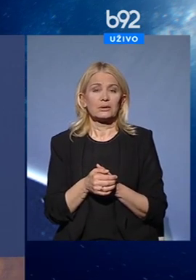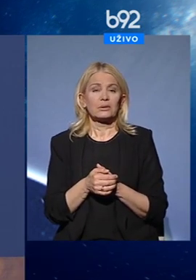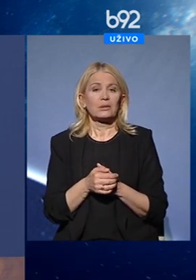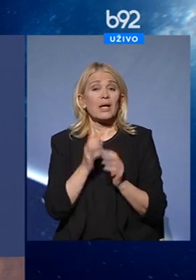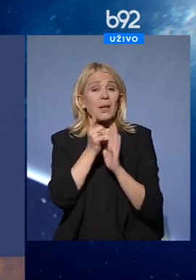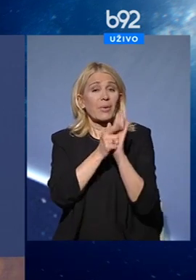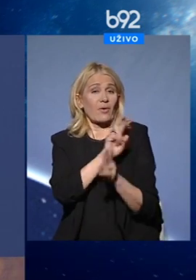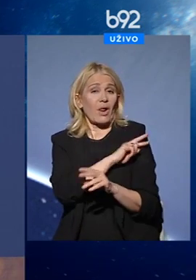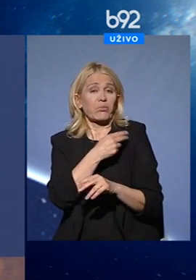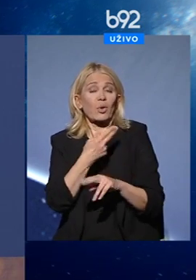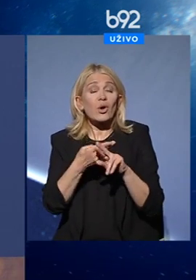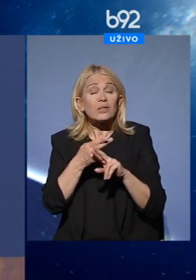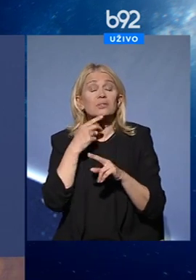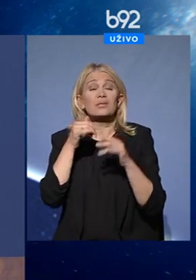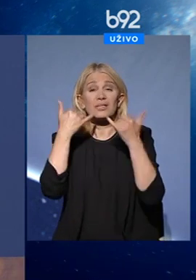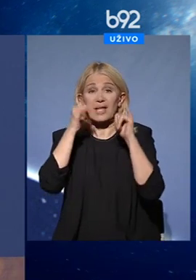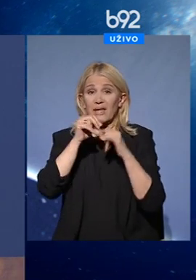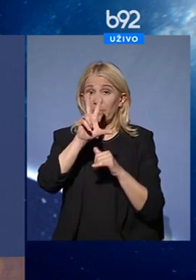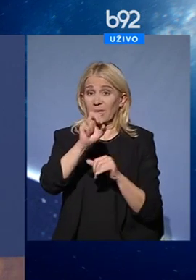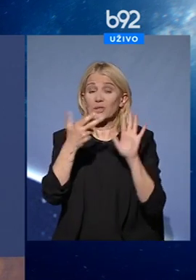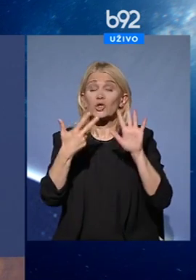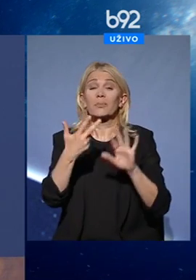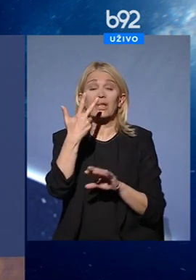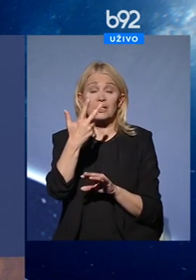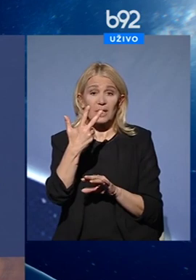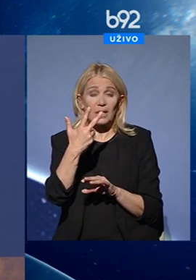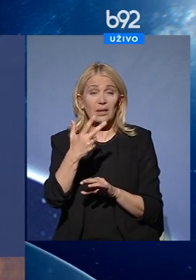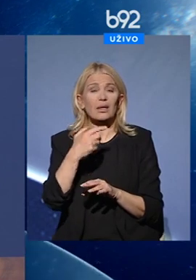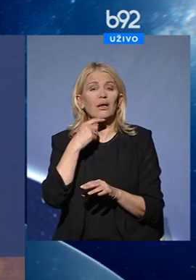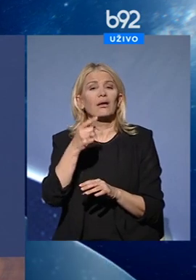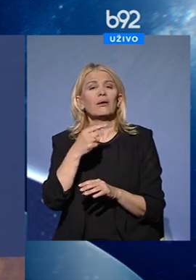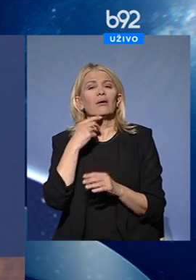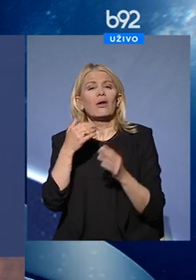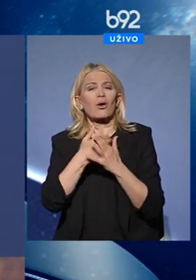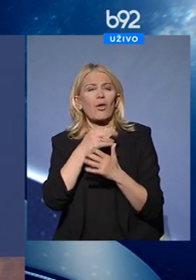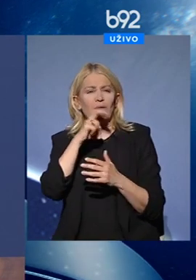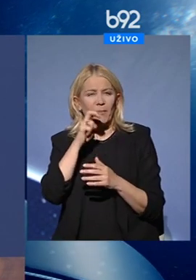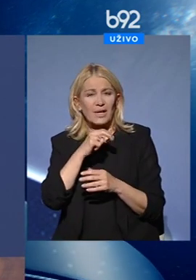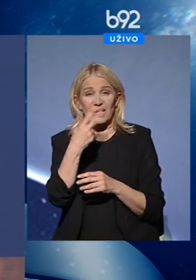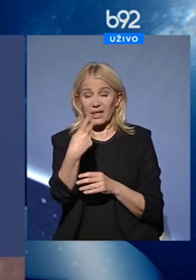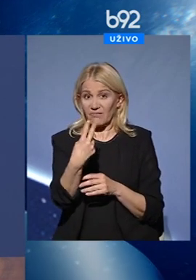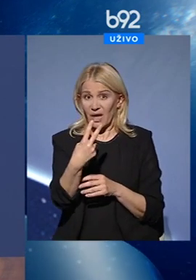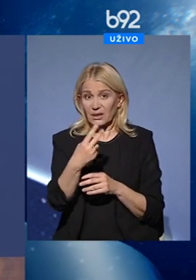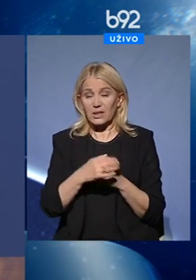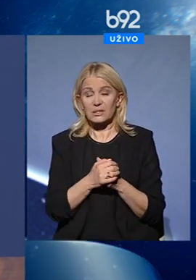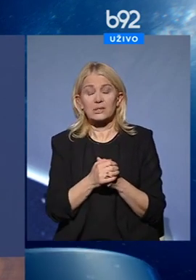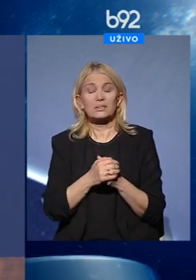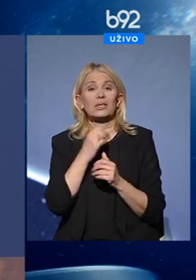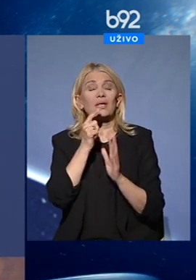Privremena bolnica Sajam Beograd 383 pacijenta, Opšta bolnica Novi Pazar 20, Privremena bolnica Hala